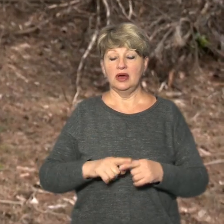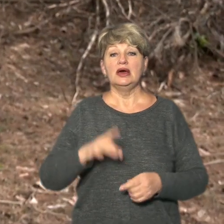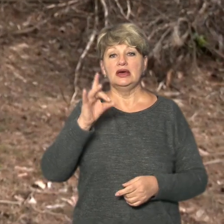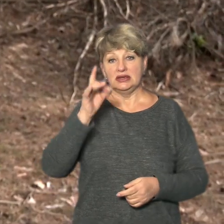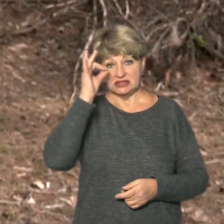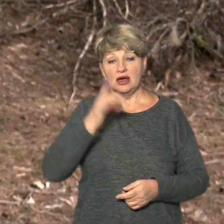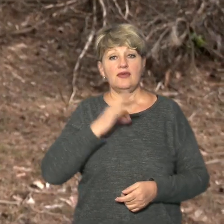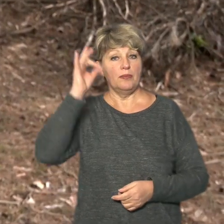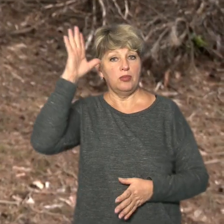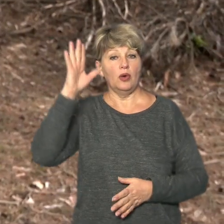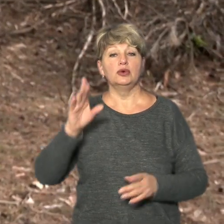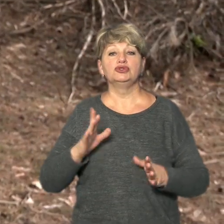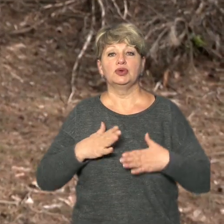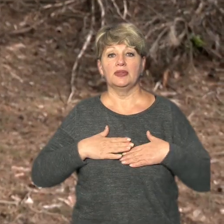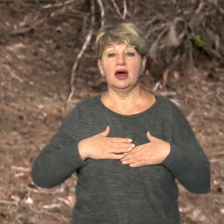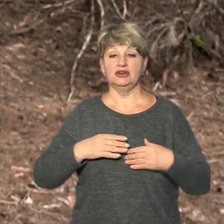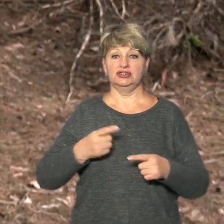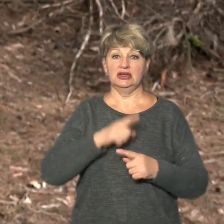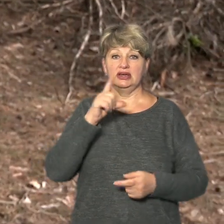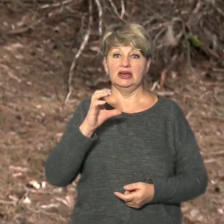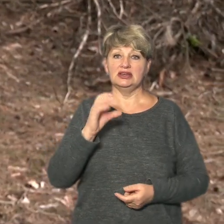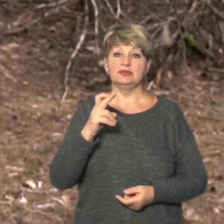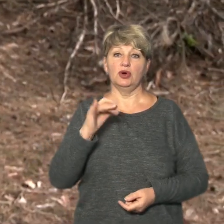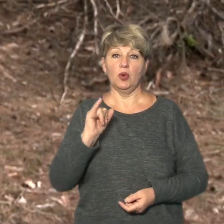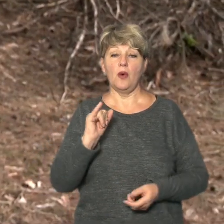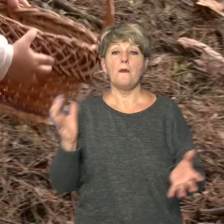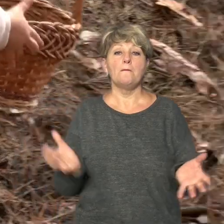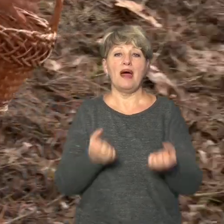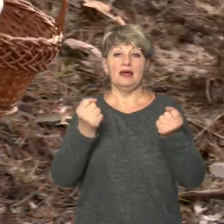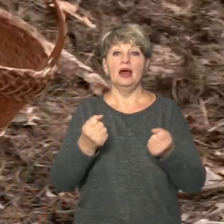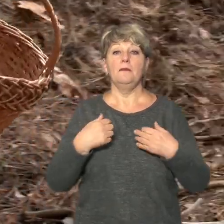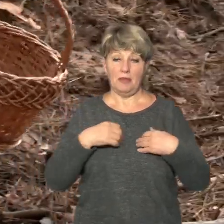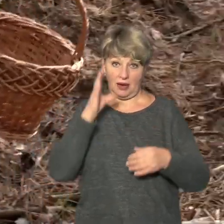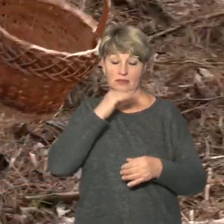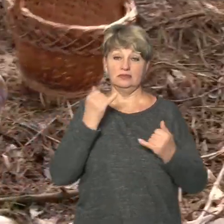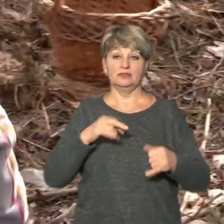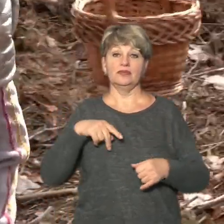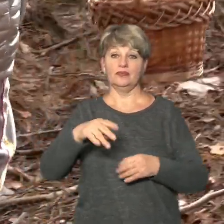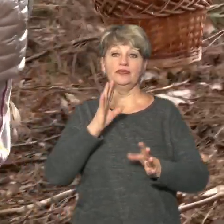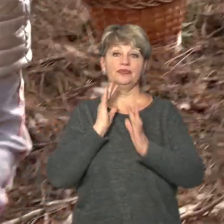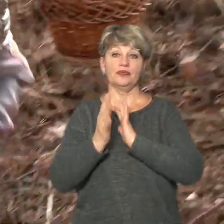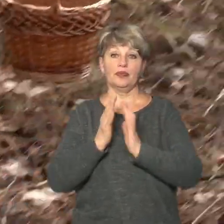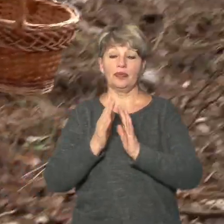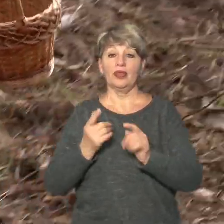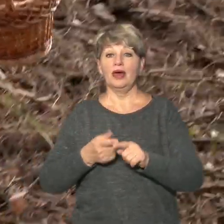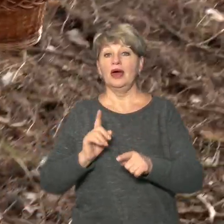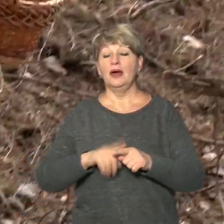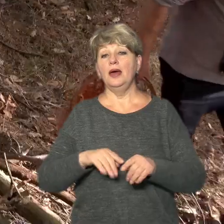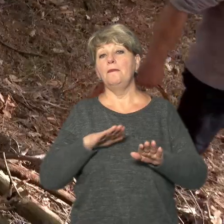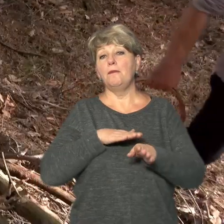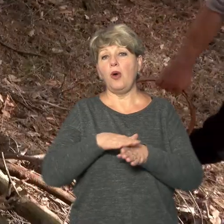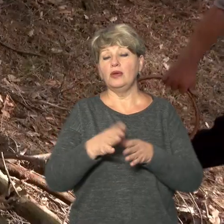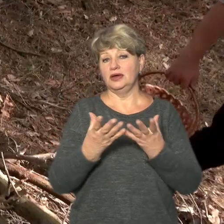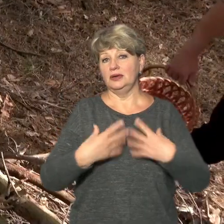нашим збройним силам що вони підтримують оце все що ми можемо вийти в ліс тихе полювання відкрили роди зробили у повному складі